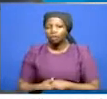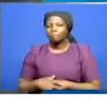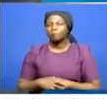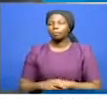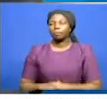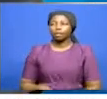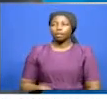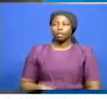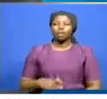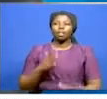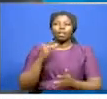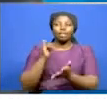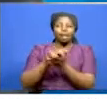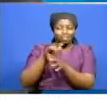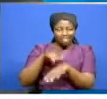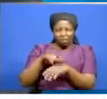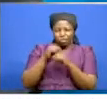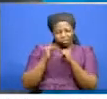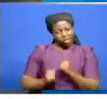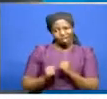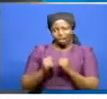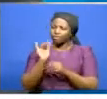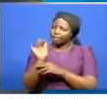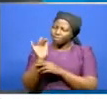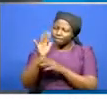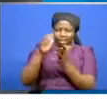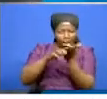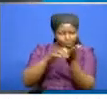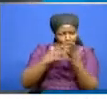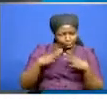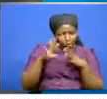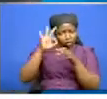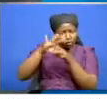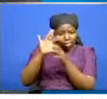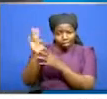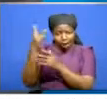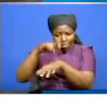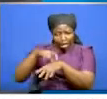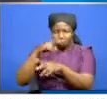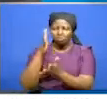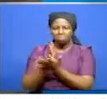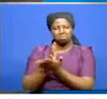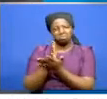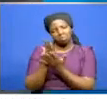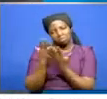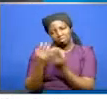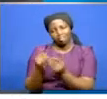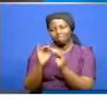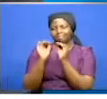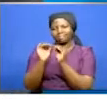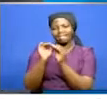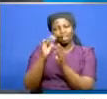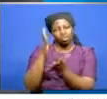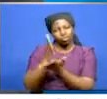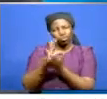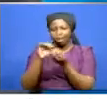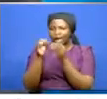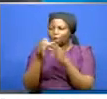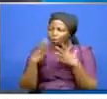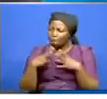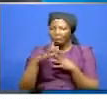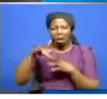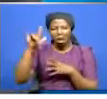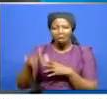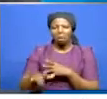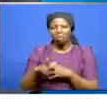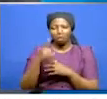Wakamba wapige kura mara ya pili haikuwa rahisi. Na pora tana utilikuwa chini kabisa. Kwa sababu aliona Kalonzo ni kama amenyanyaswa na